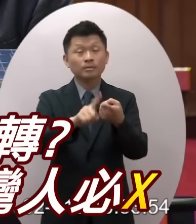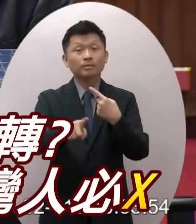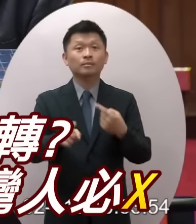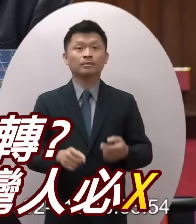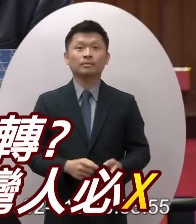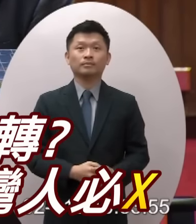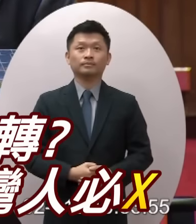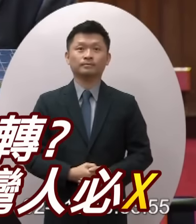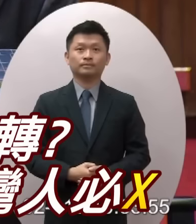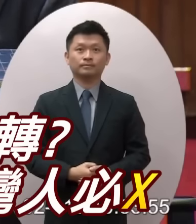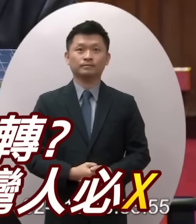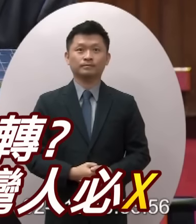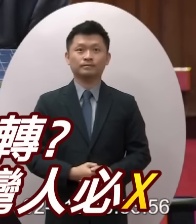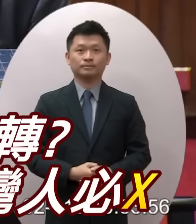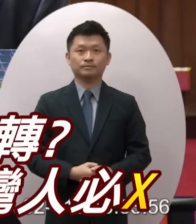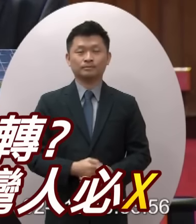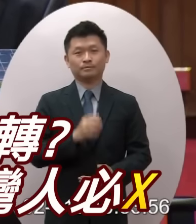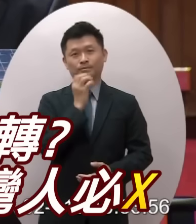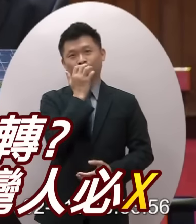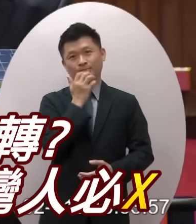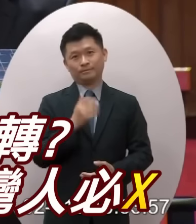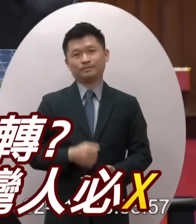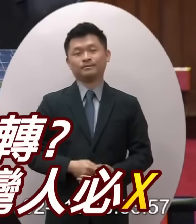尊重委员。